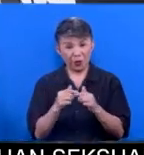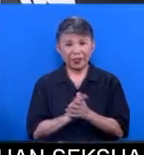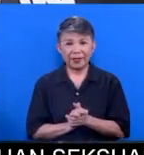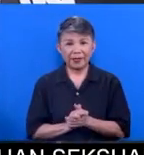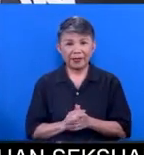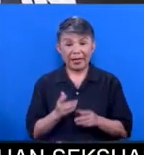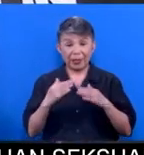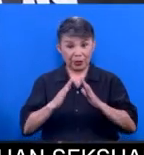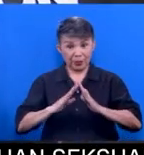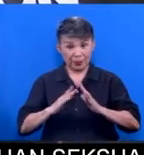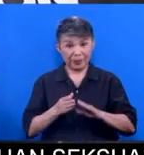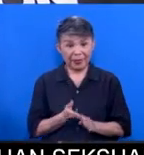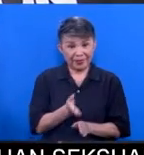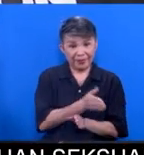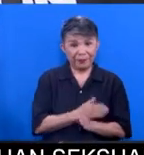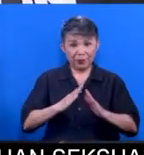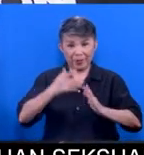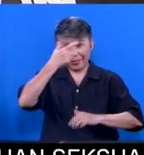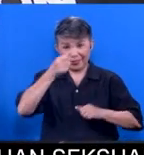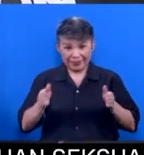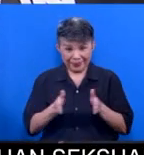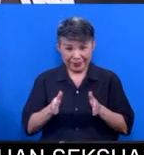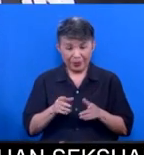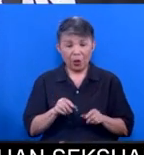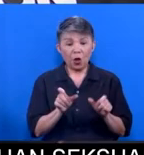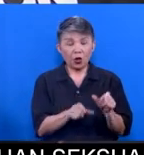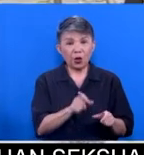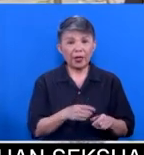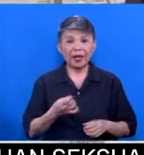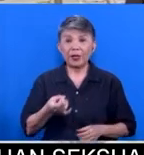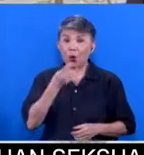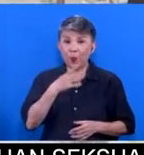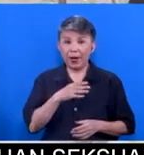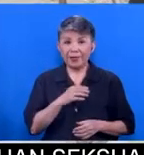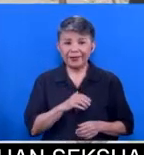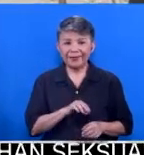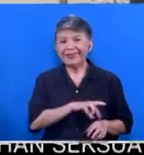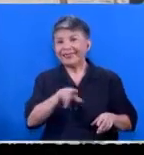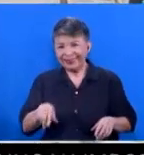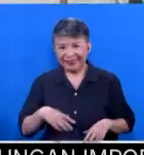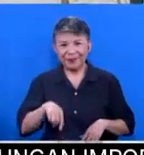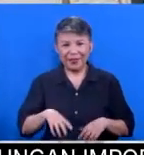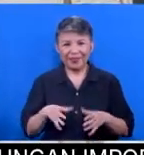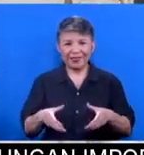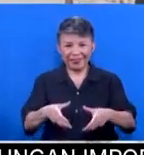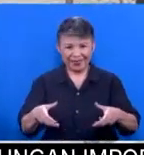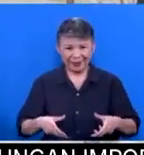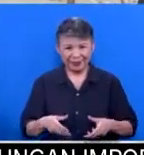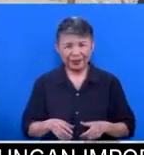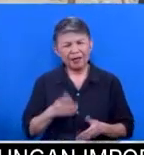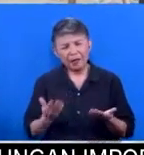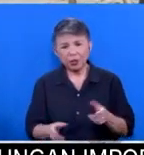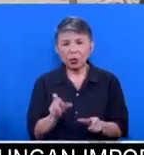karena kita disamping Puskesmas dan Rumah Sakit banyak juga warga yang lagi berobat suka datang ambil gitu atau ada juga ya orang-orang yang